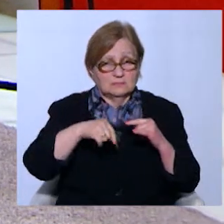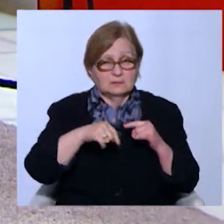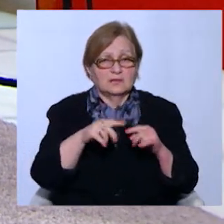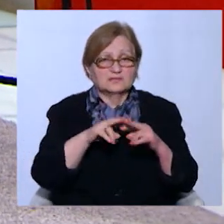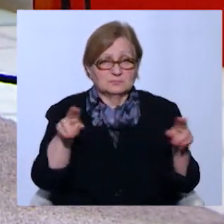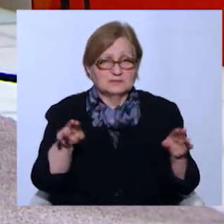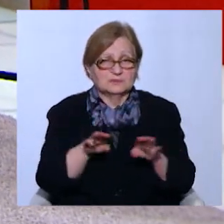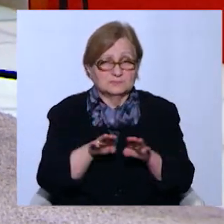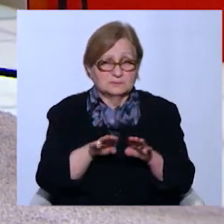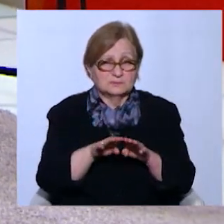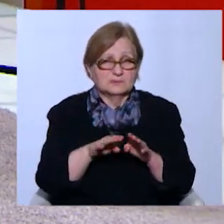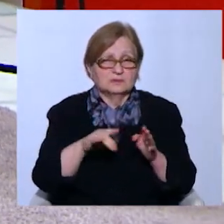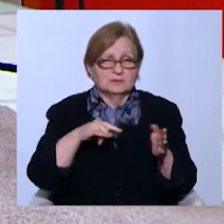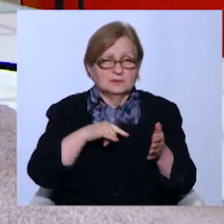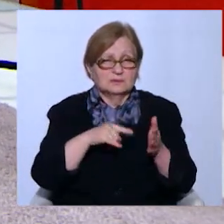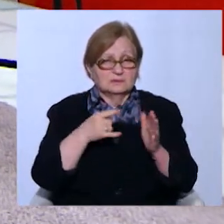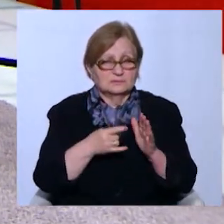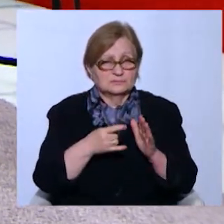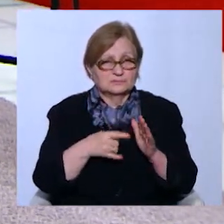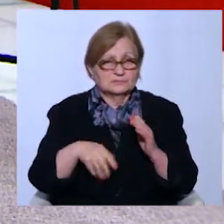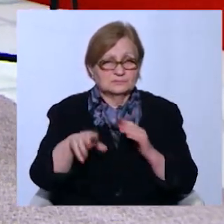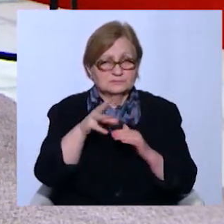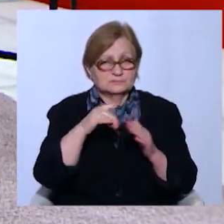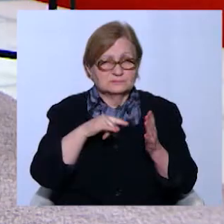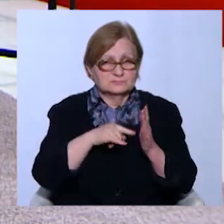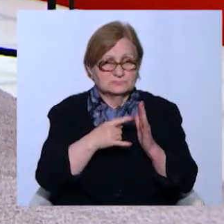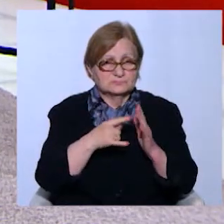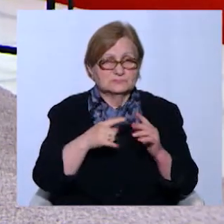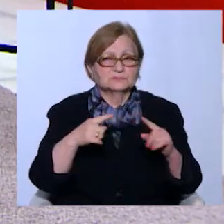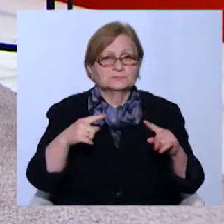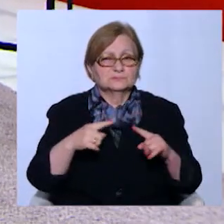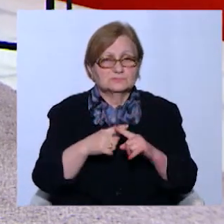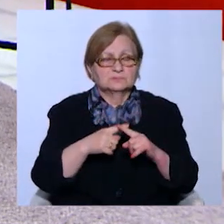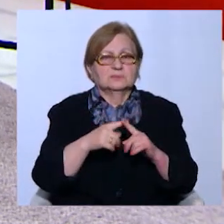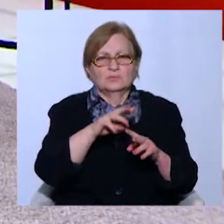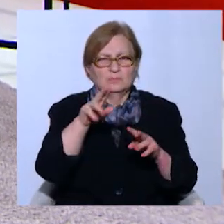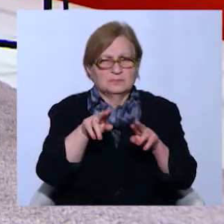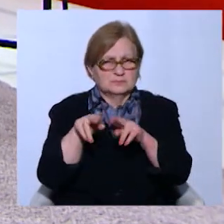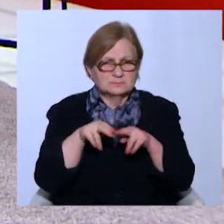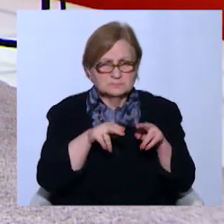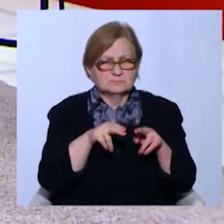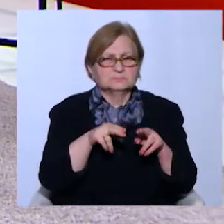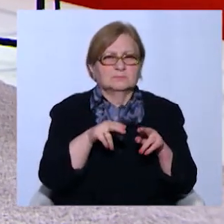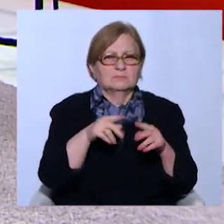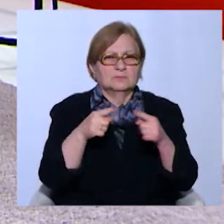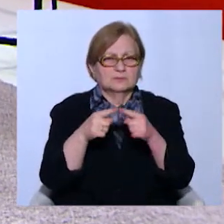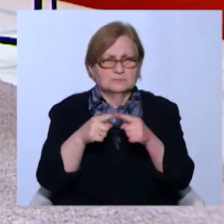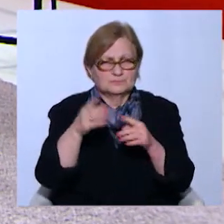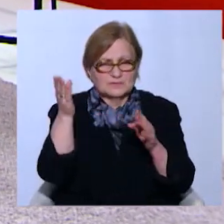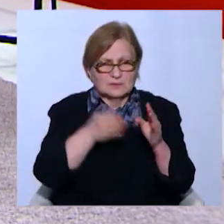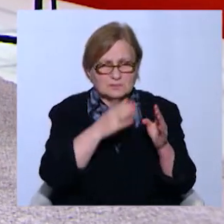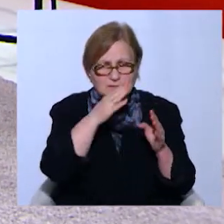ტოლია, კვადრატში უკვე სრულდება ყველა პირობა. კვადრატში დიაგონალები ერთმანეთის ტოლია, დიაგონალები მართი კუთხით